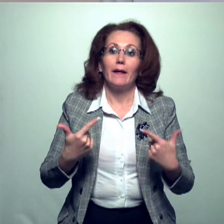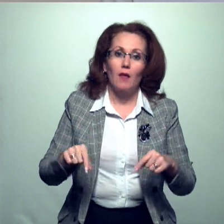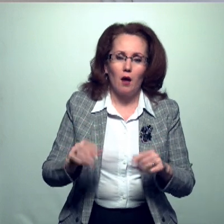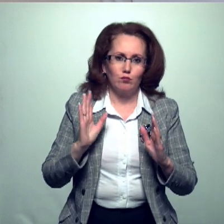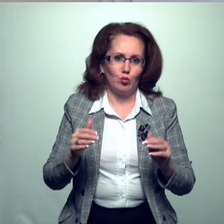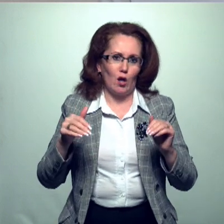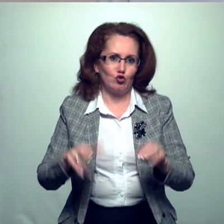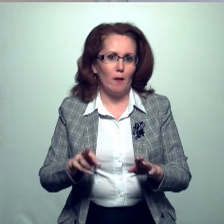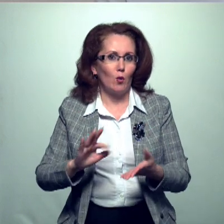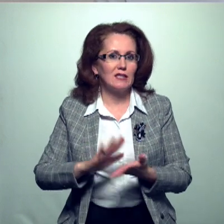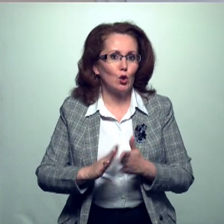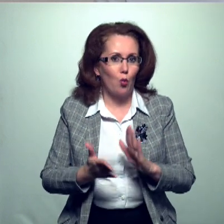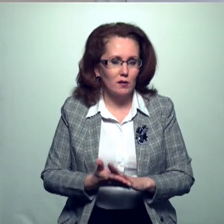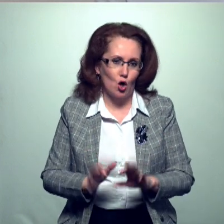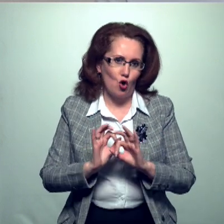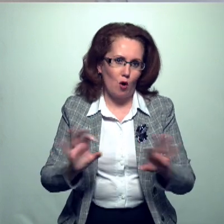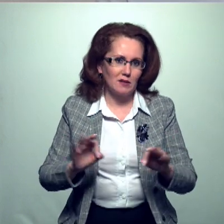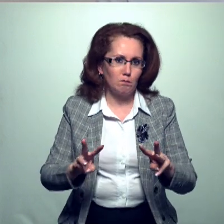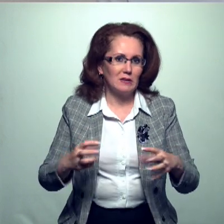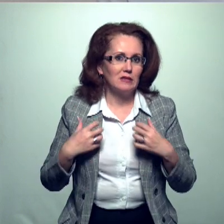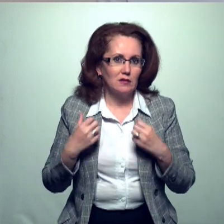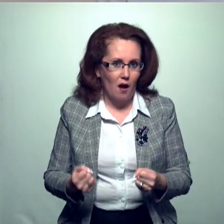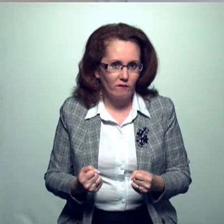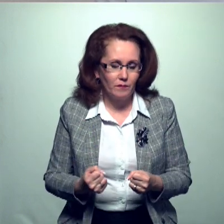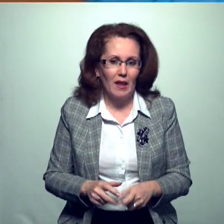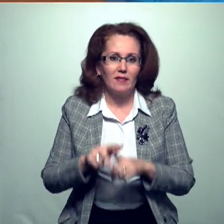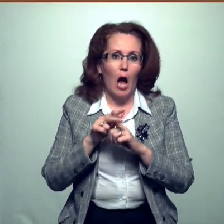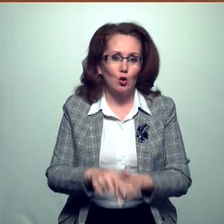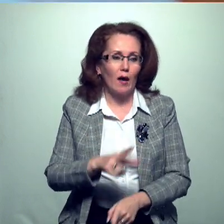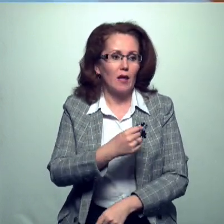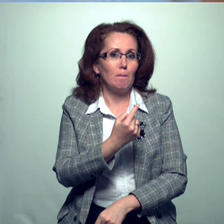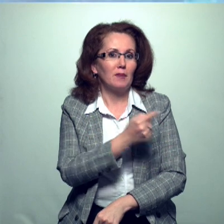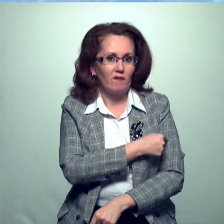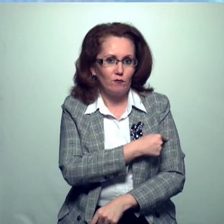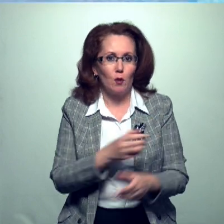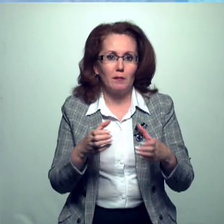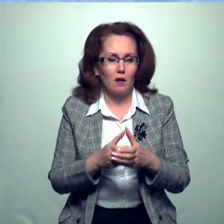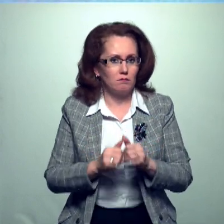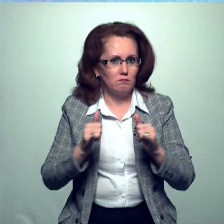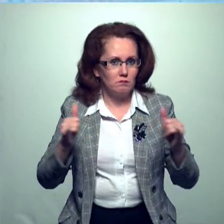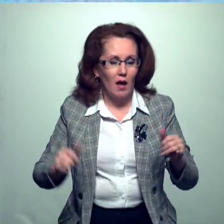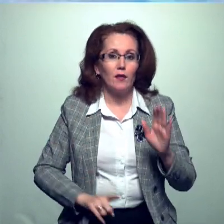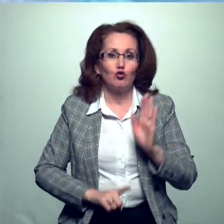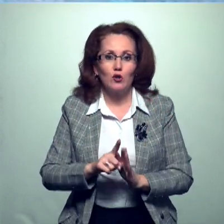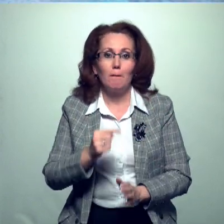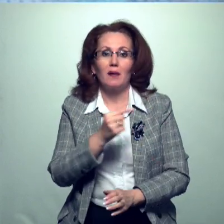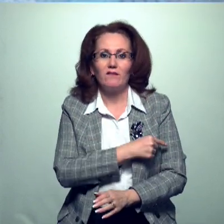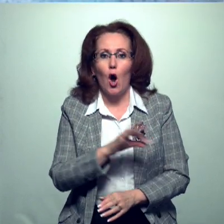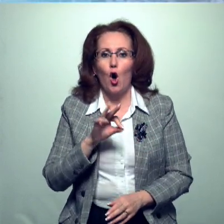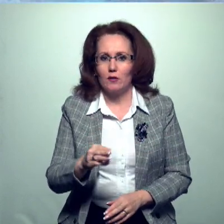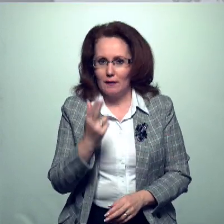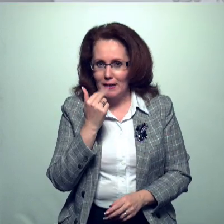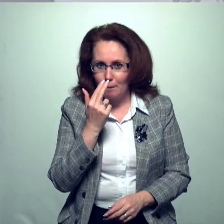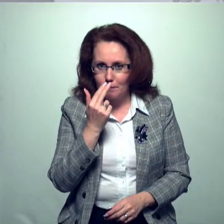по ситуации, объясняют представители Минздрава. Нагрузка на прививочные бригады возрастает. В республике начинается еще и прививочная кампания от